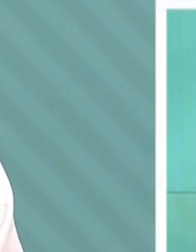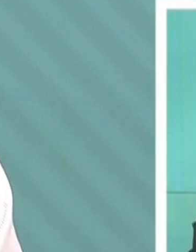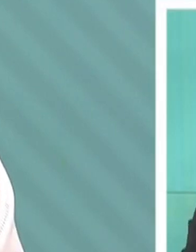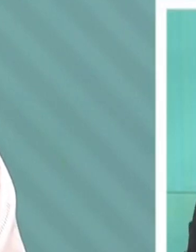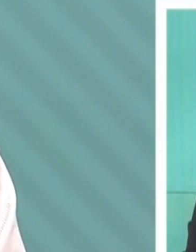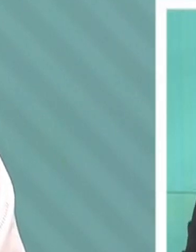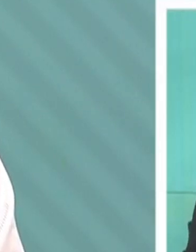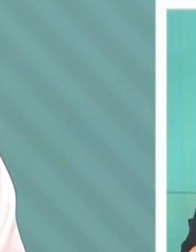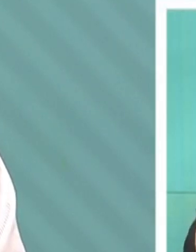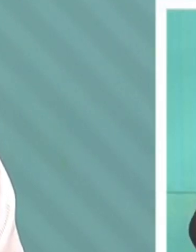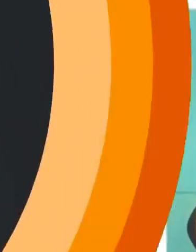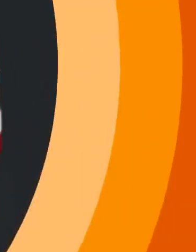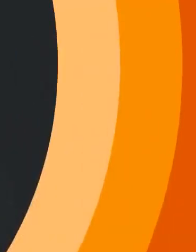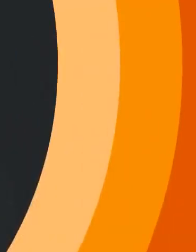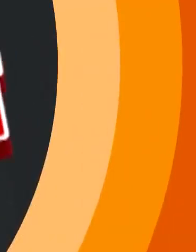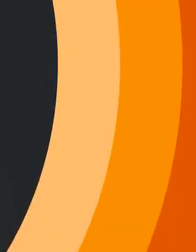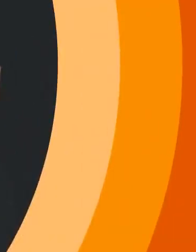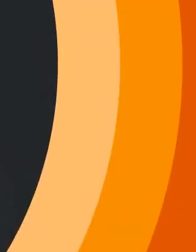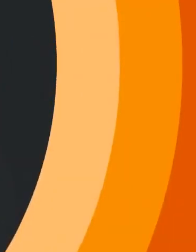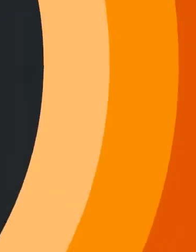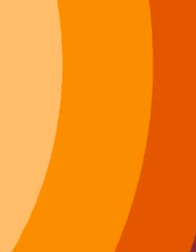应该叫且战且走。